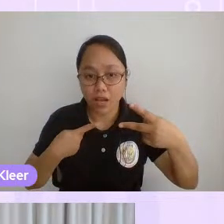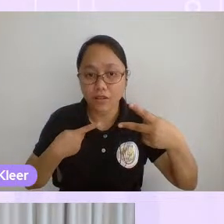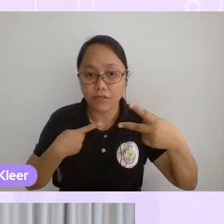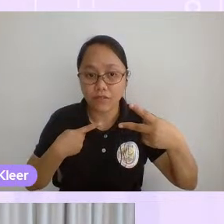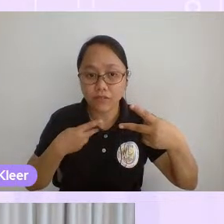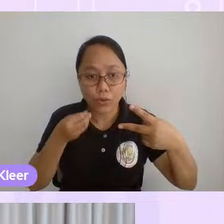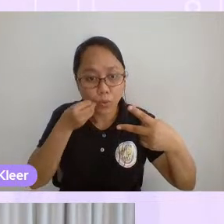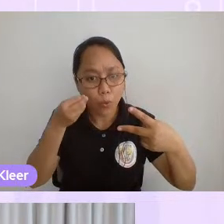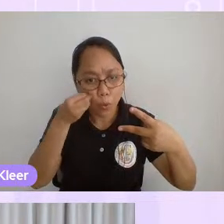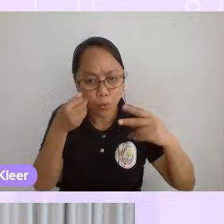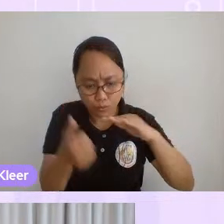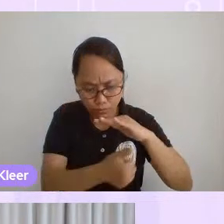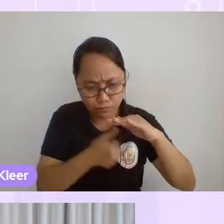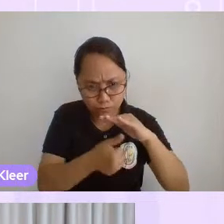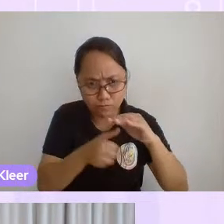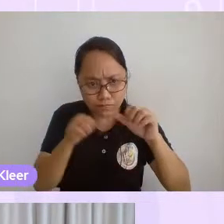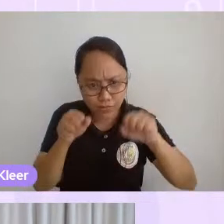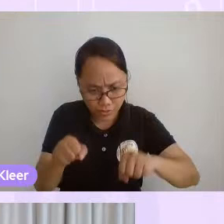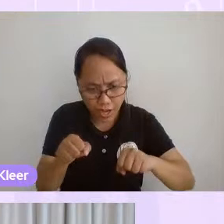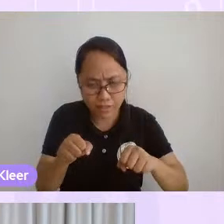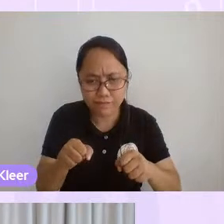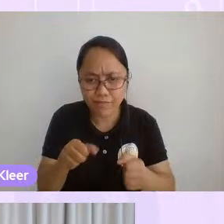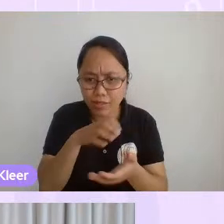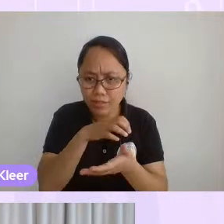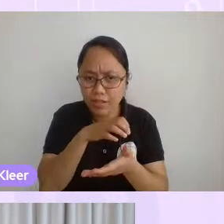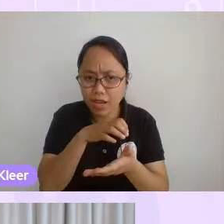tayo makakapag practical